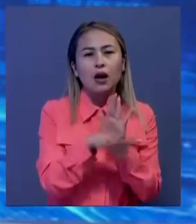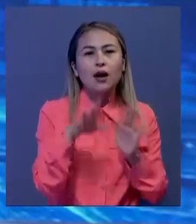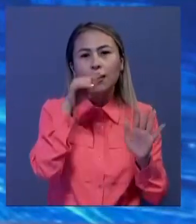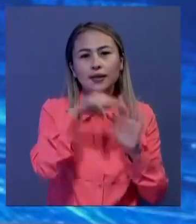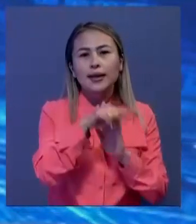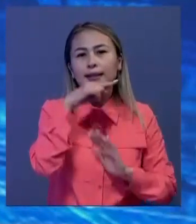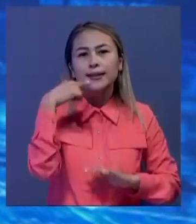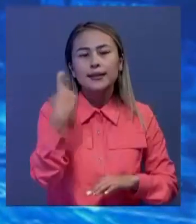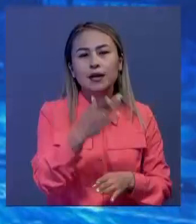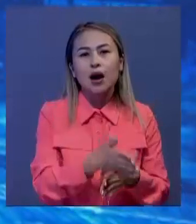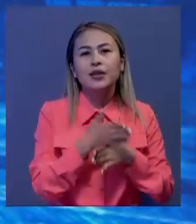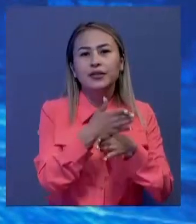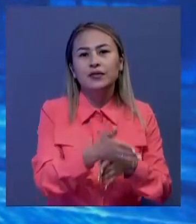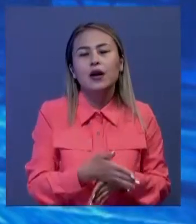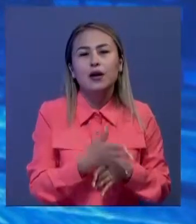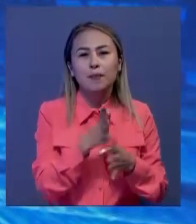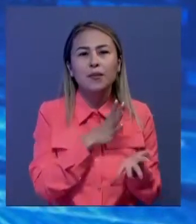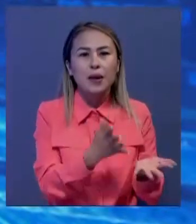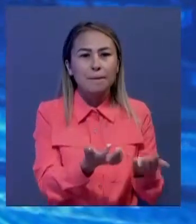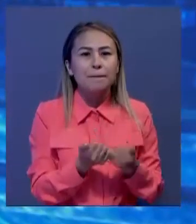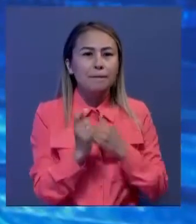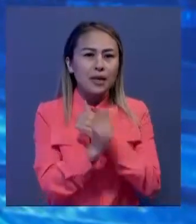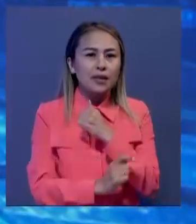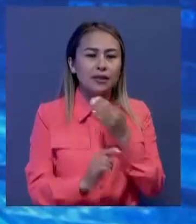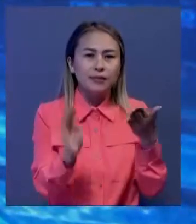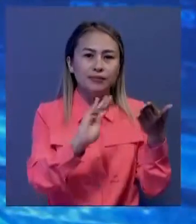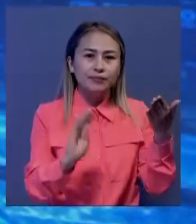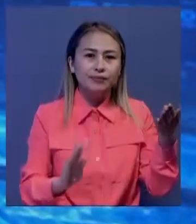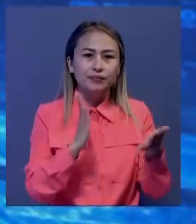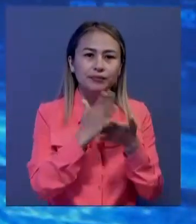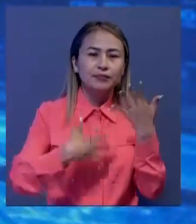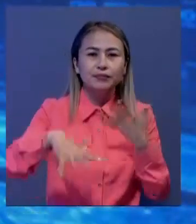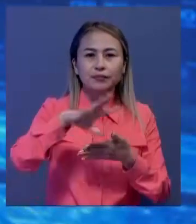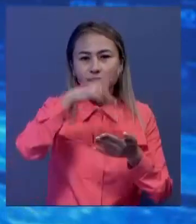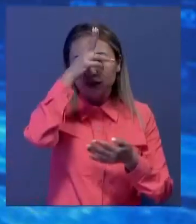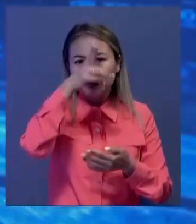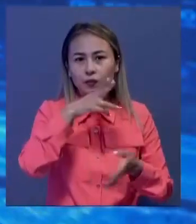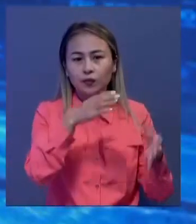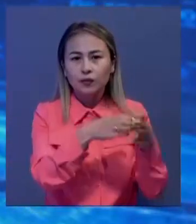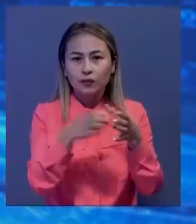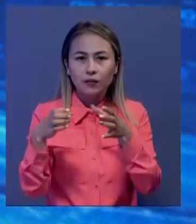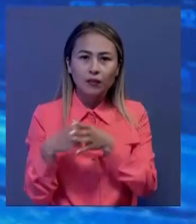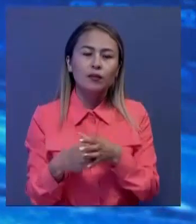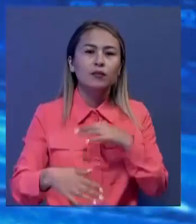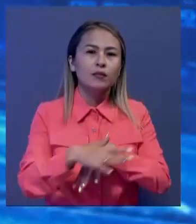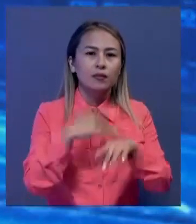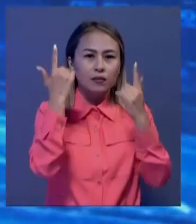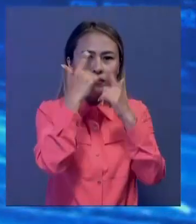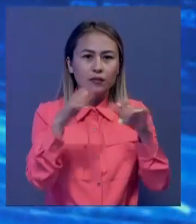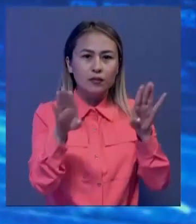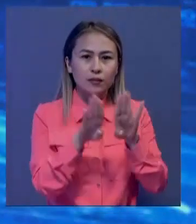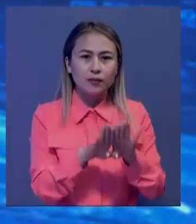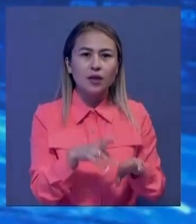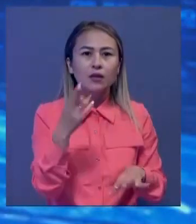екен. Арасында Ресей архивтерінен алынған материалдар да бар. Мамандар осының барлығын небәрі үш айда топтастырып, қалың елге